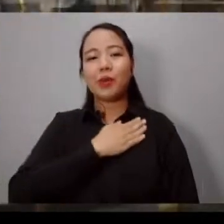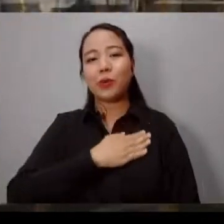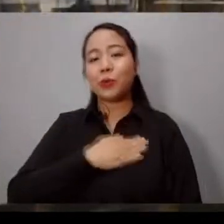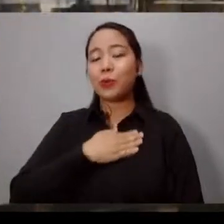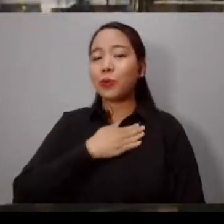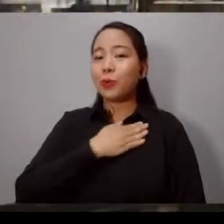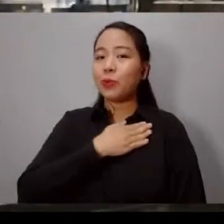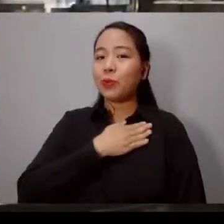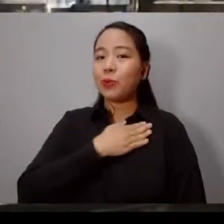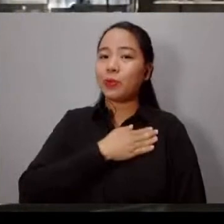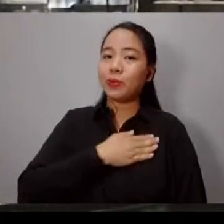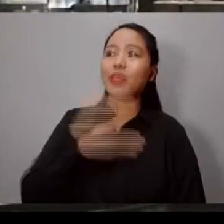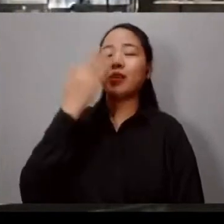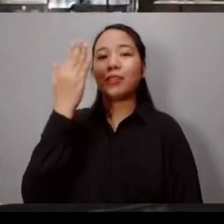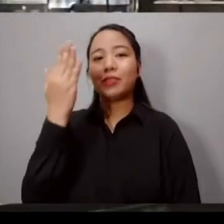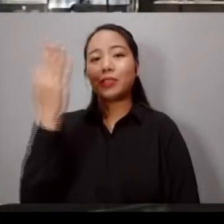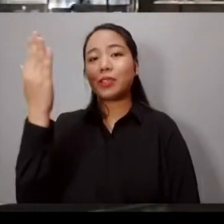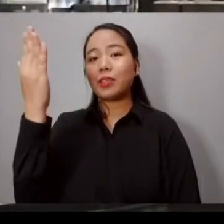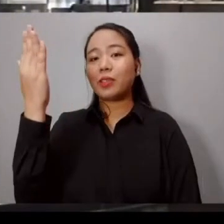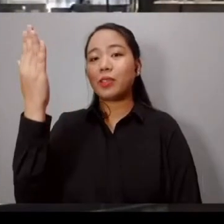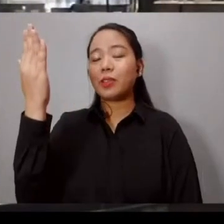pinanulog niya,